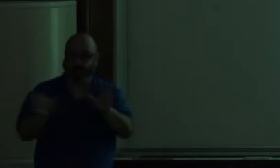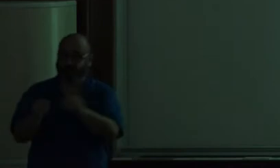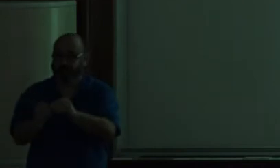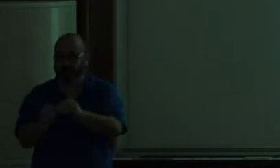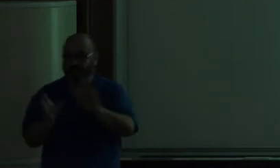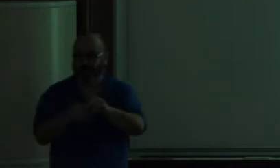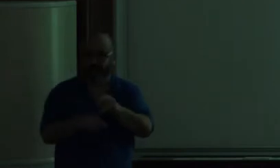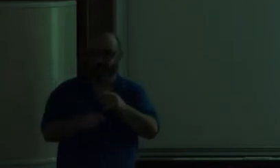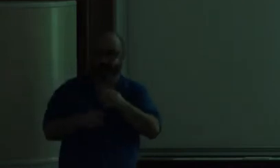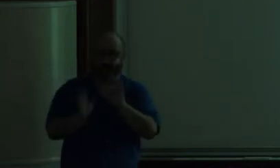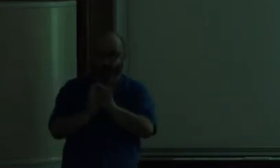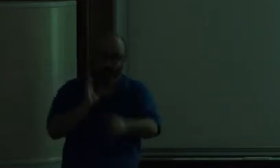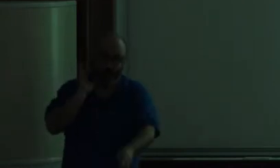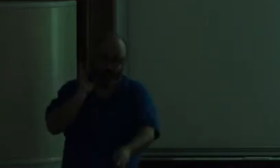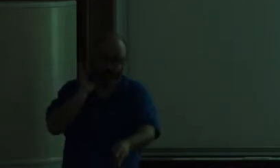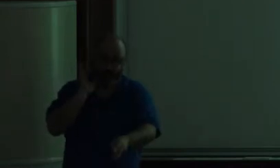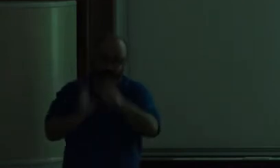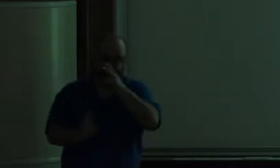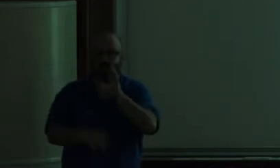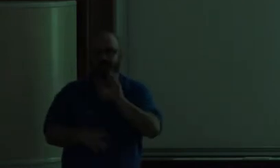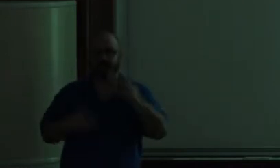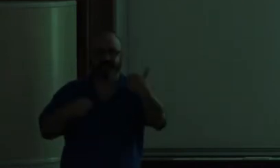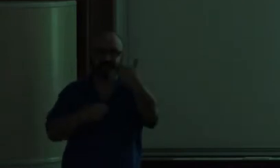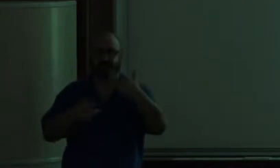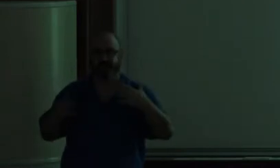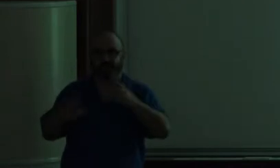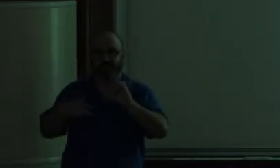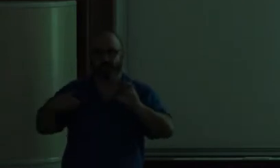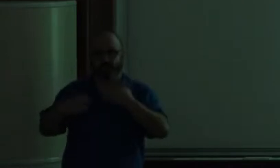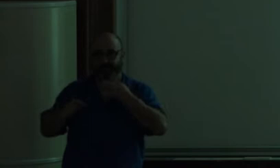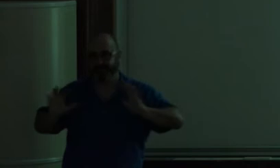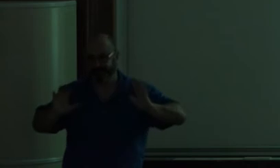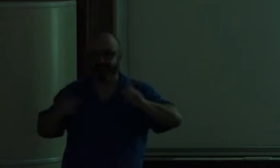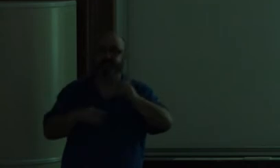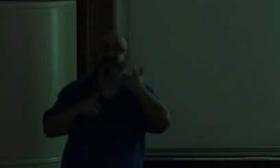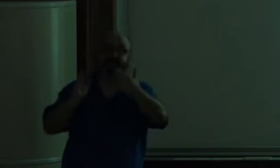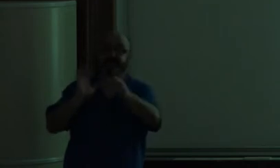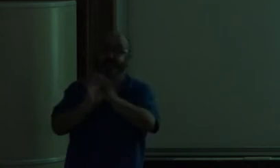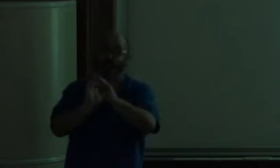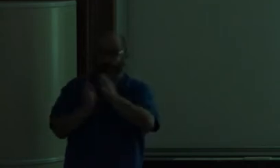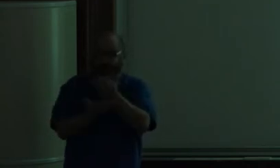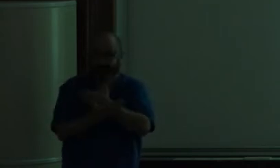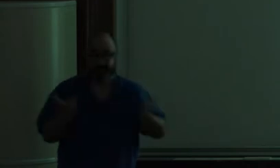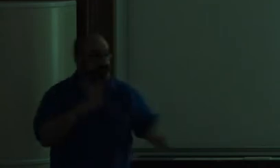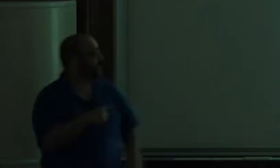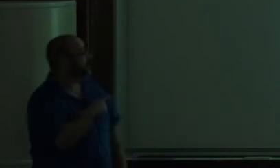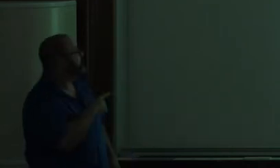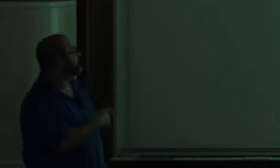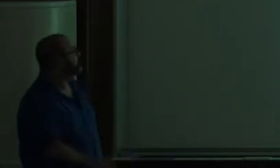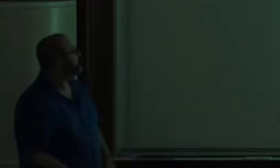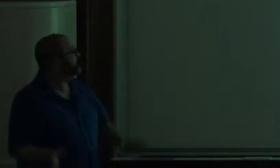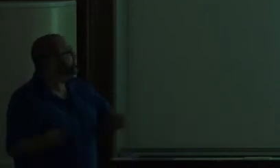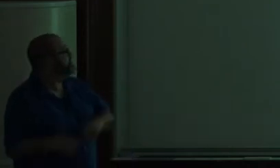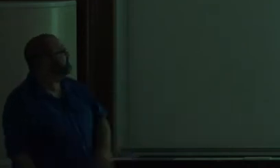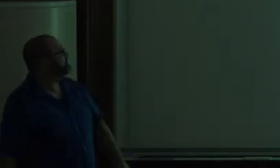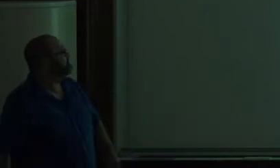plus bête du monde. J'allais dire un mot bien plus intéressant, mais j'ai réalisé que j'étais filmé. Donc c'est la fonction la plus stupide du monde. Et si jamais je